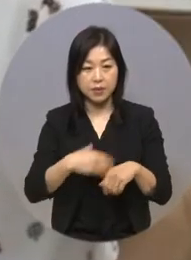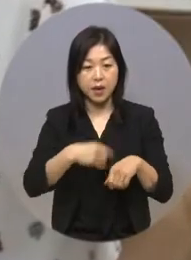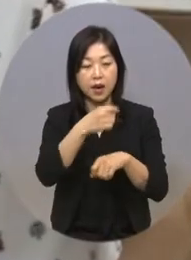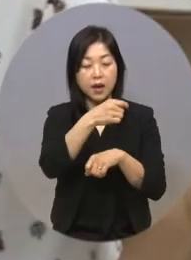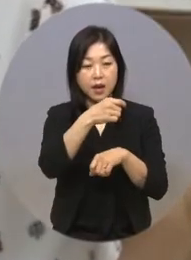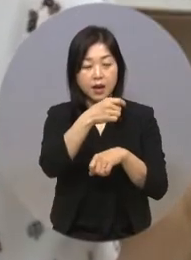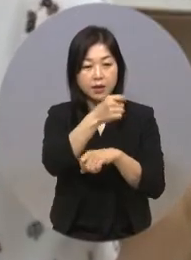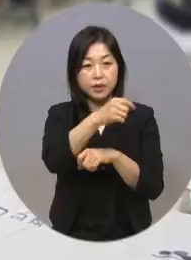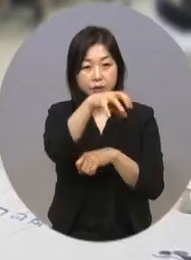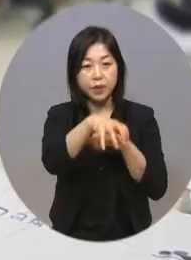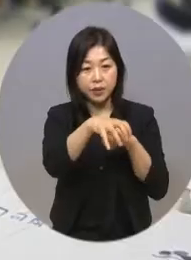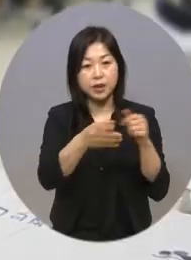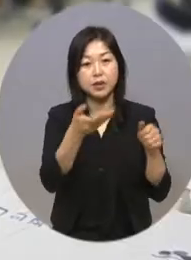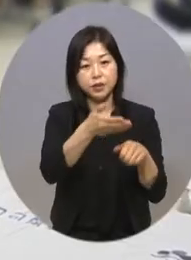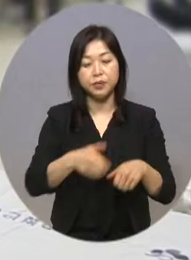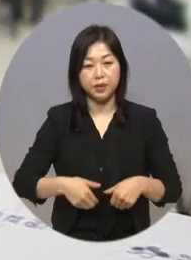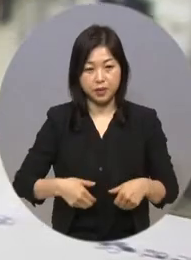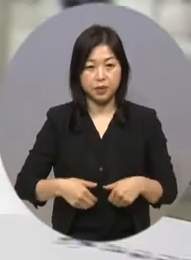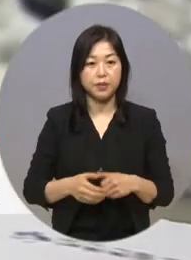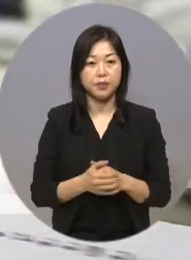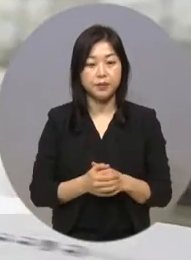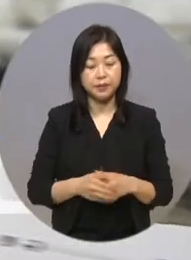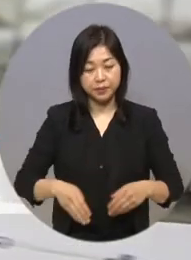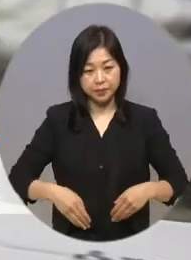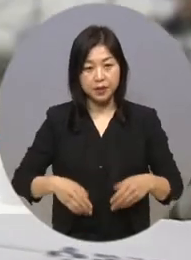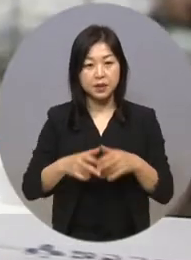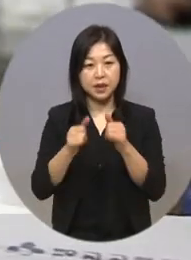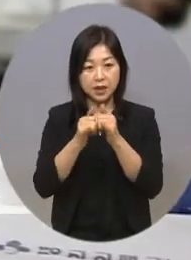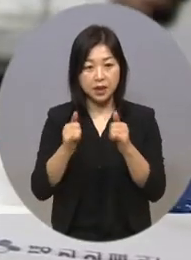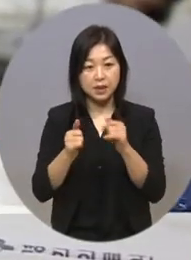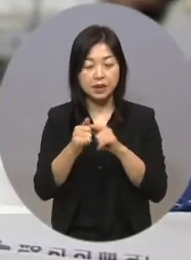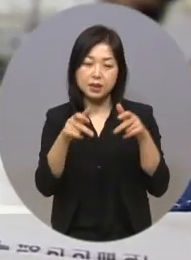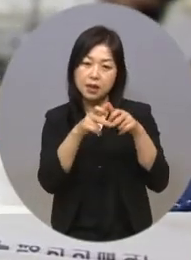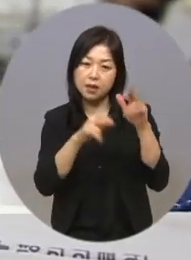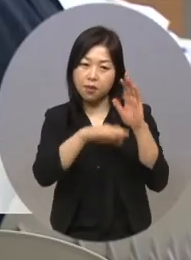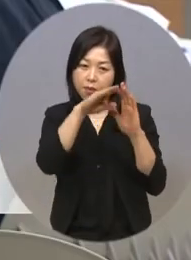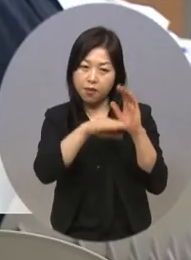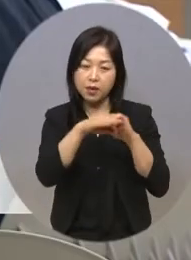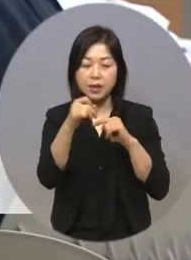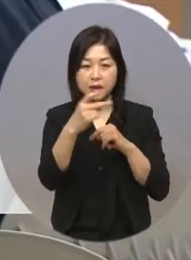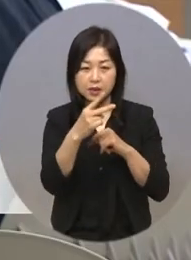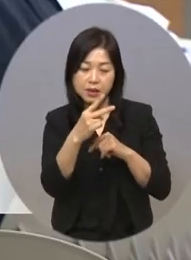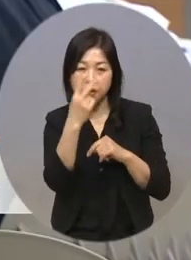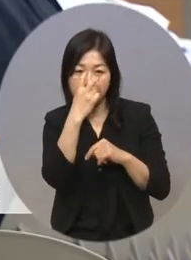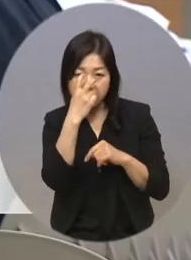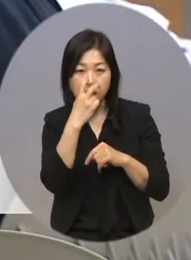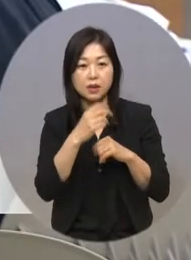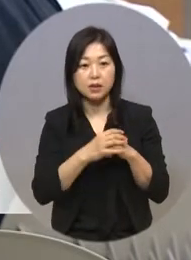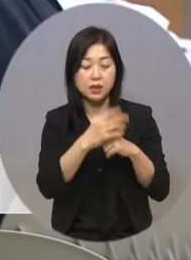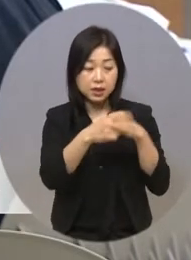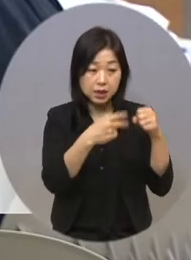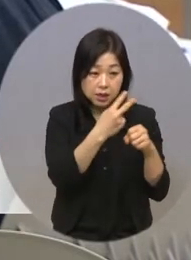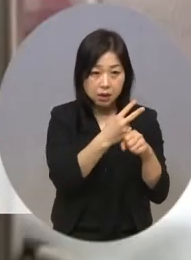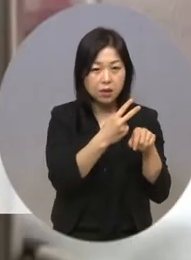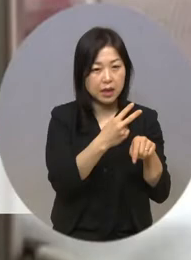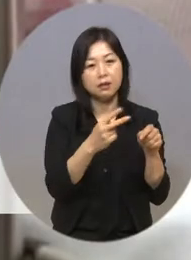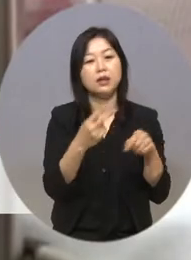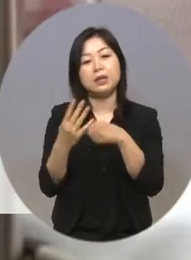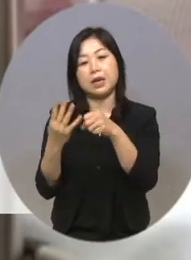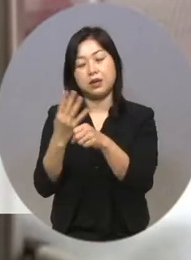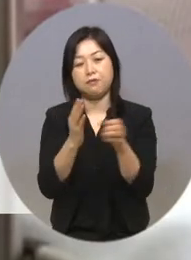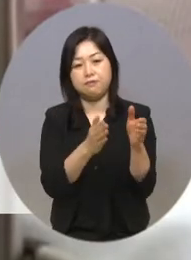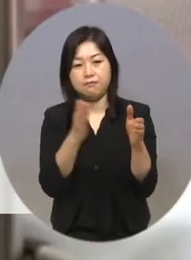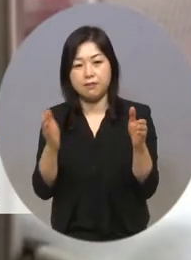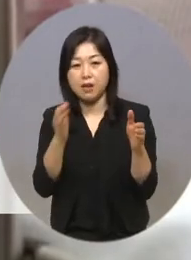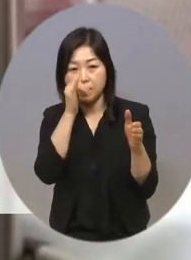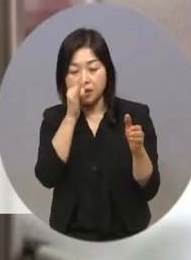합니다 또한 신장 장애인의 장애 정도 재판정 죽이는 2년에서 4년으로 늘리고 3회